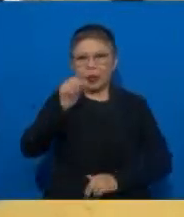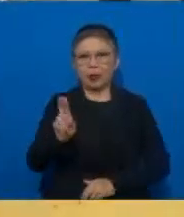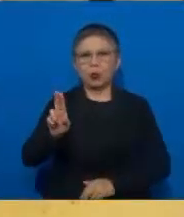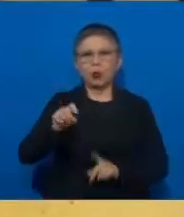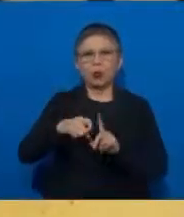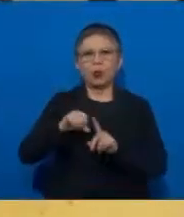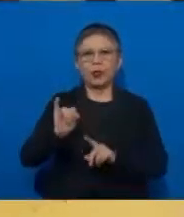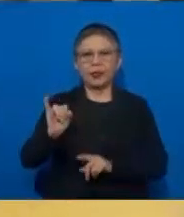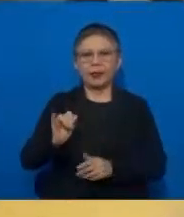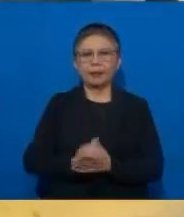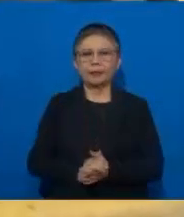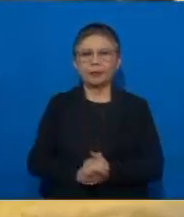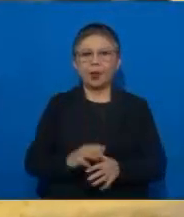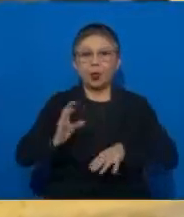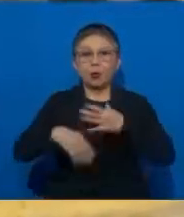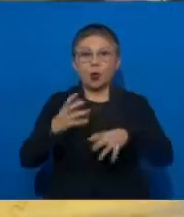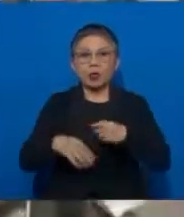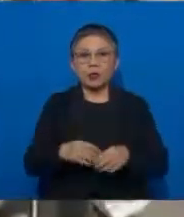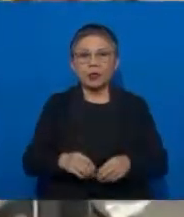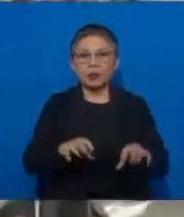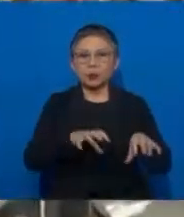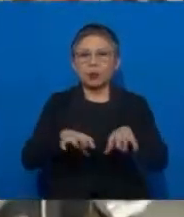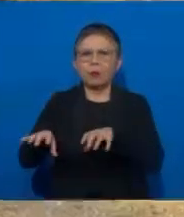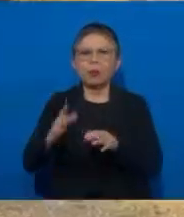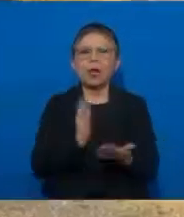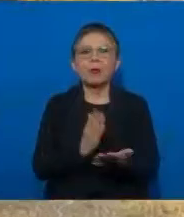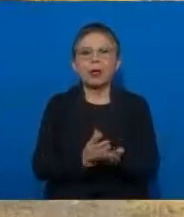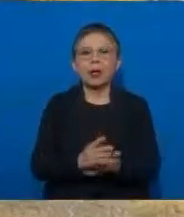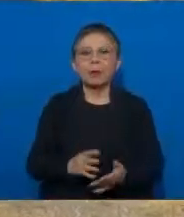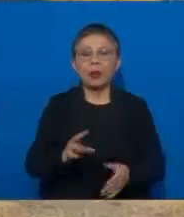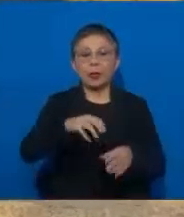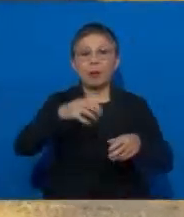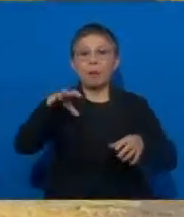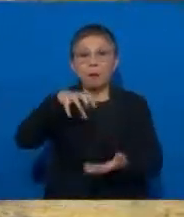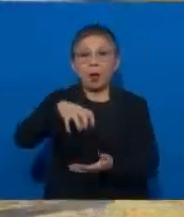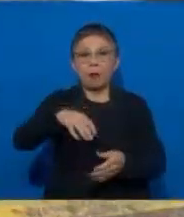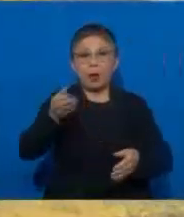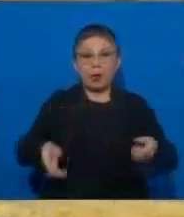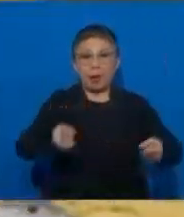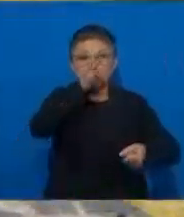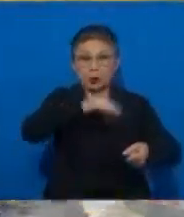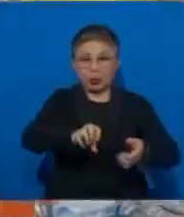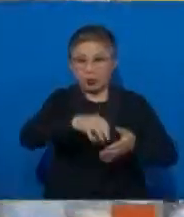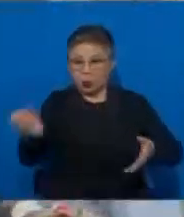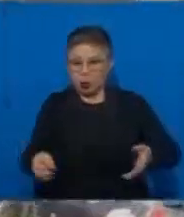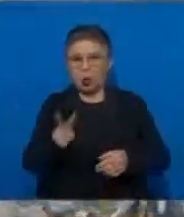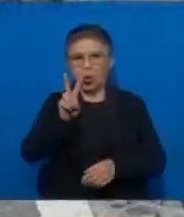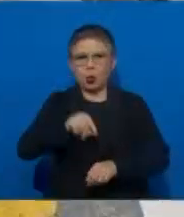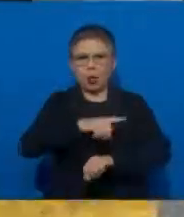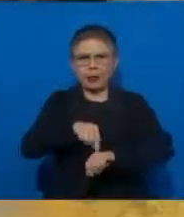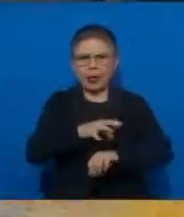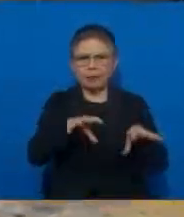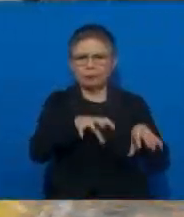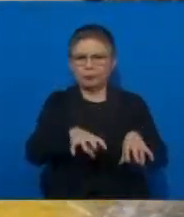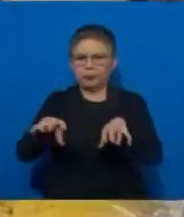Jakarta Timur. Proses evakuasi berjalan lambat lantaran banyaknya muatan truk yang jatuh ke jalan. Setelah 2 jam melakukan evakuasi kendaraan,